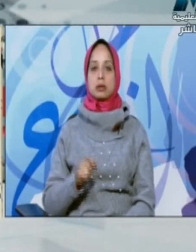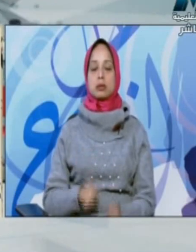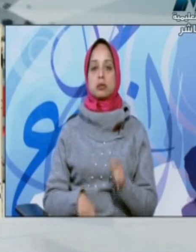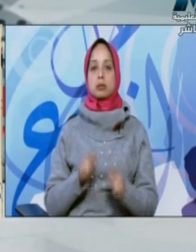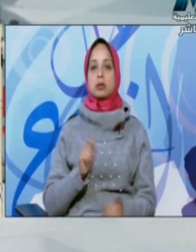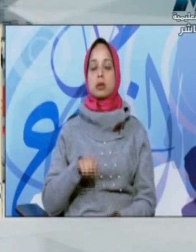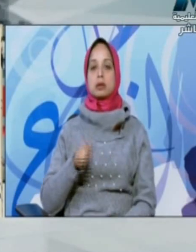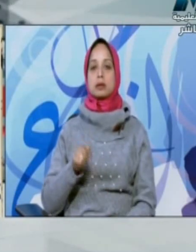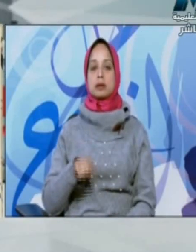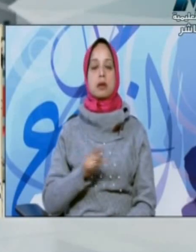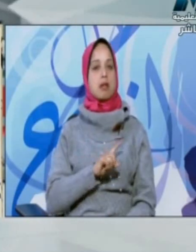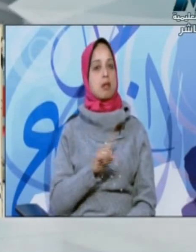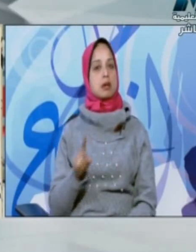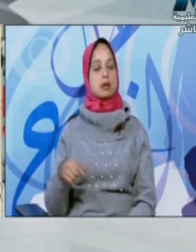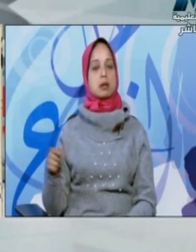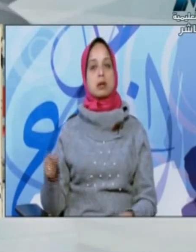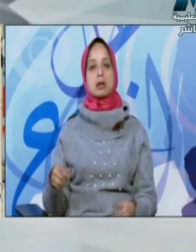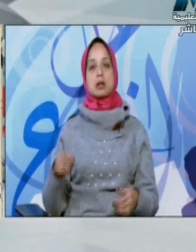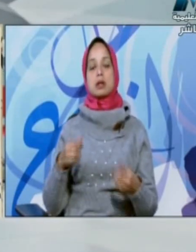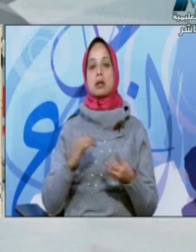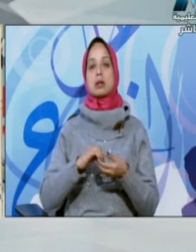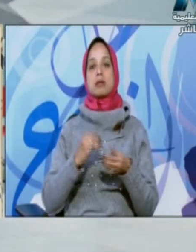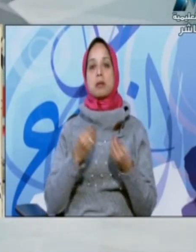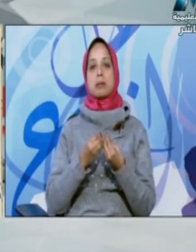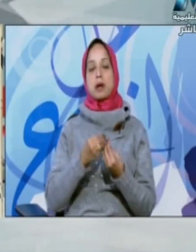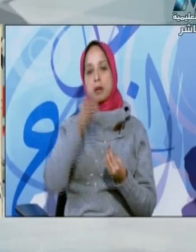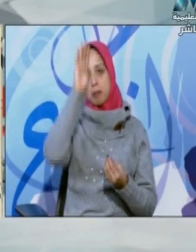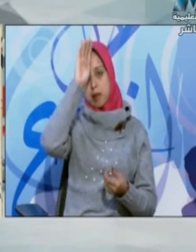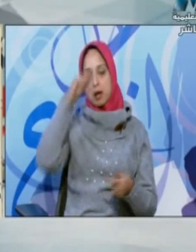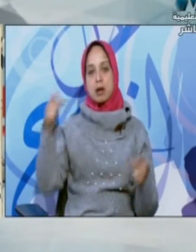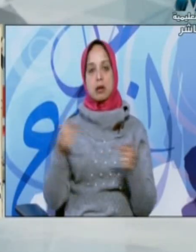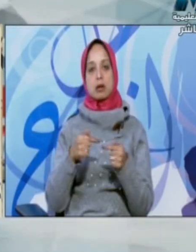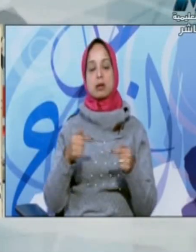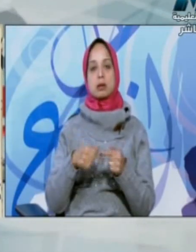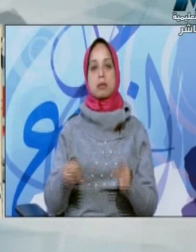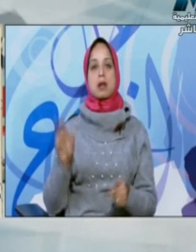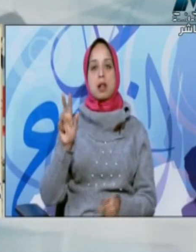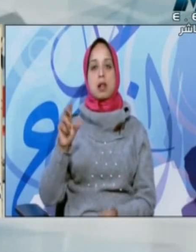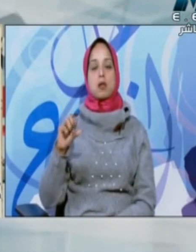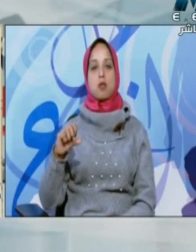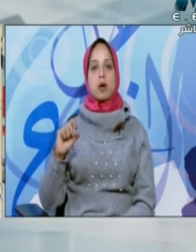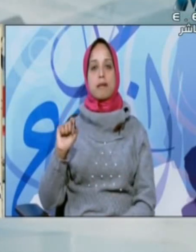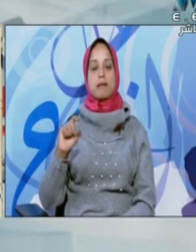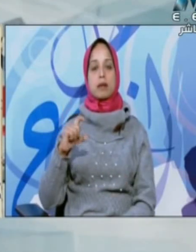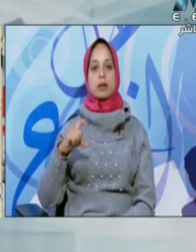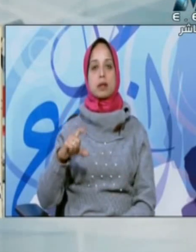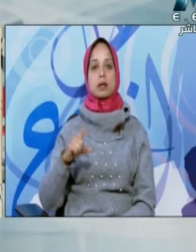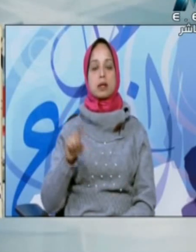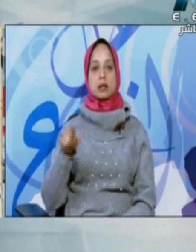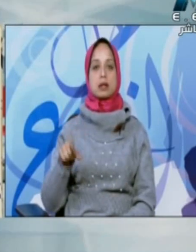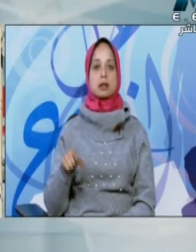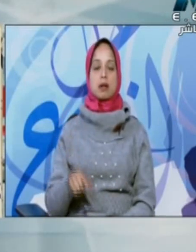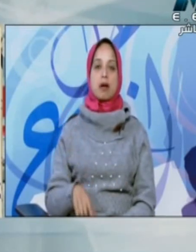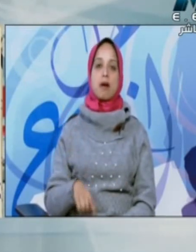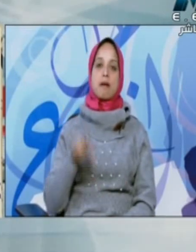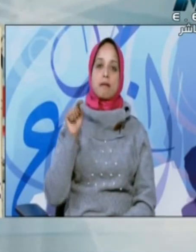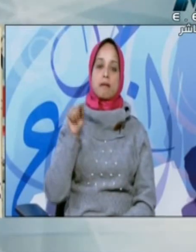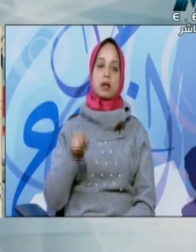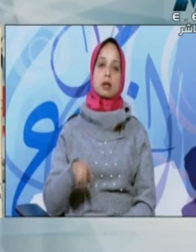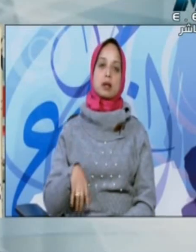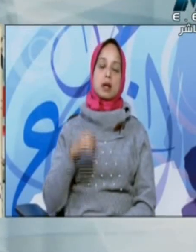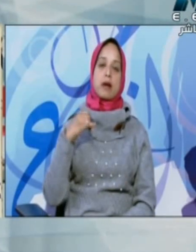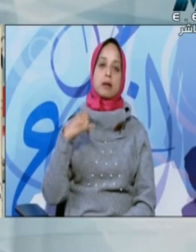مع الملك عشان يضربوا مين؟ الوفد. ده تغير. يا أستاذ طب ما أنت عندك فيه أحزاب كتيرة. ما أنت عندك فيه 50 حزب أقلية.